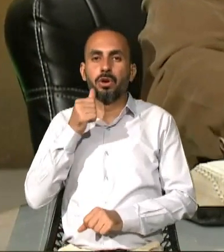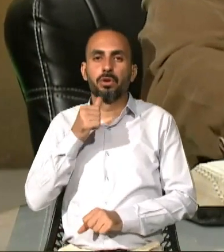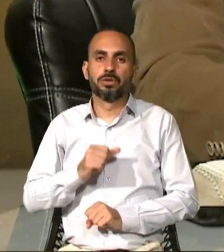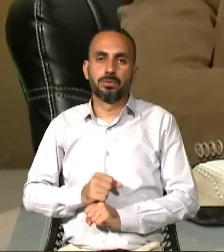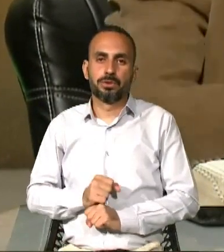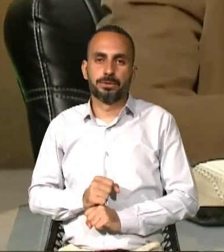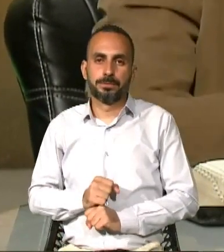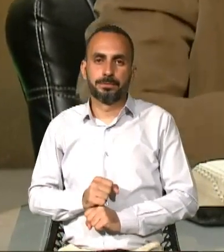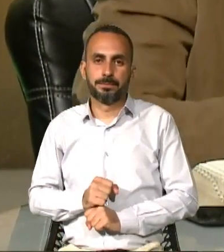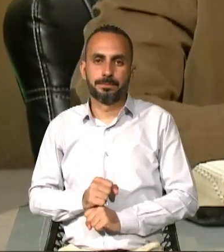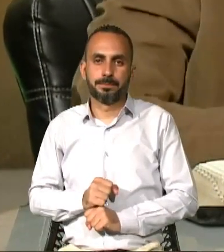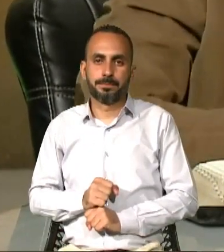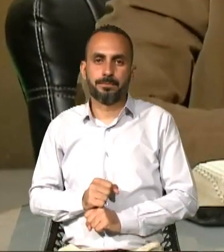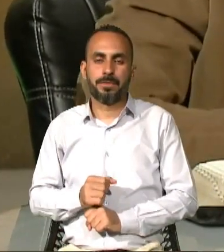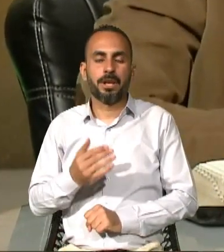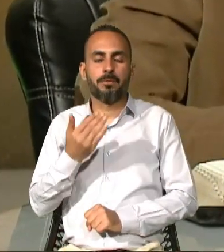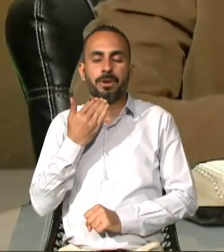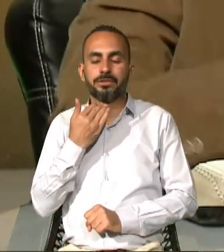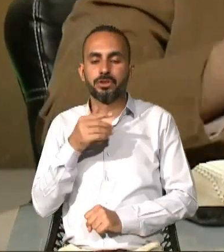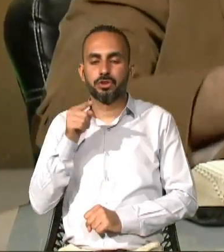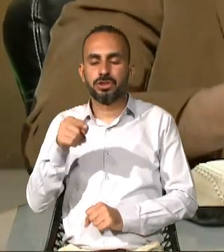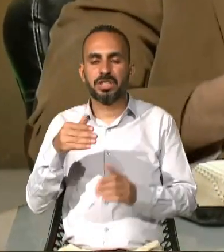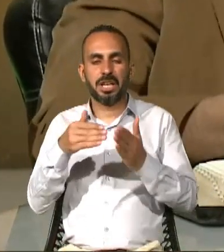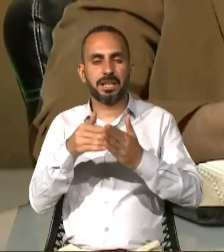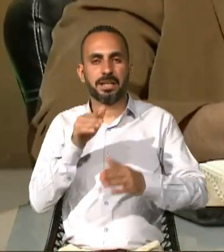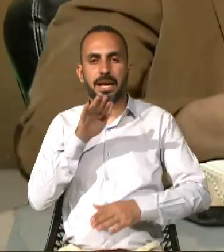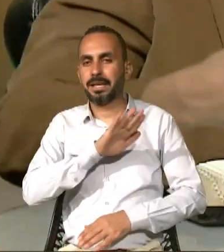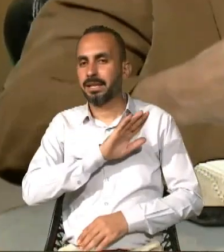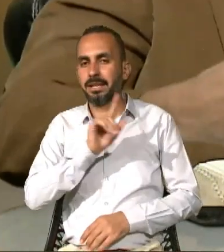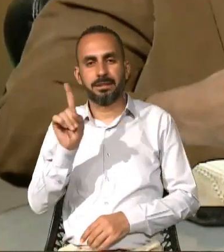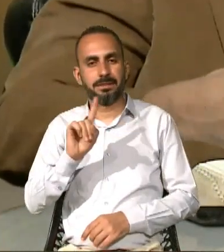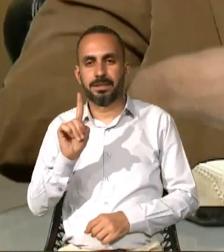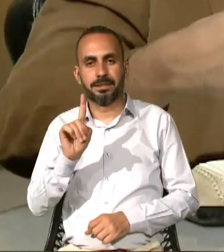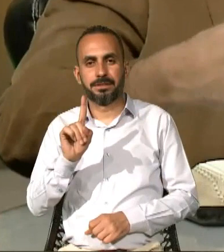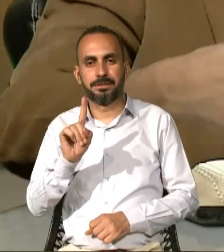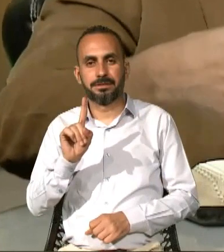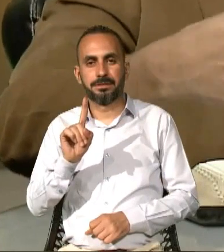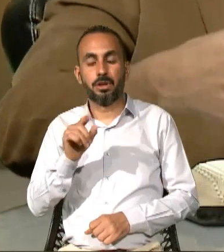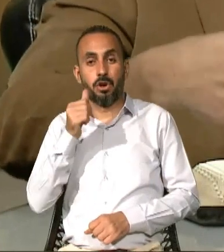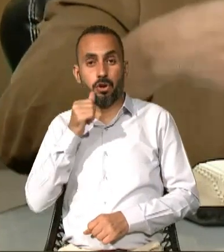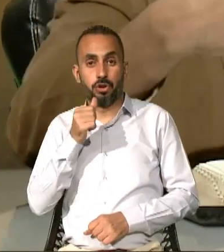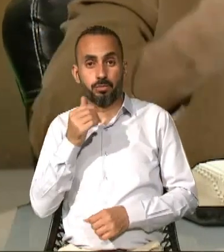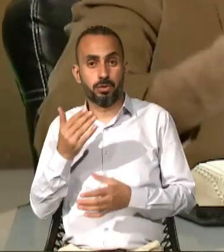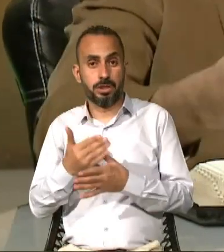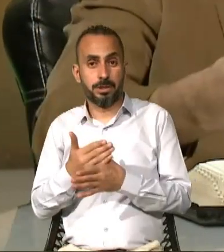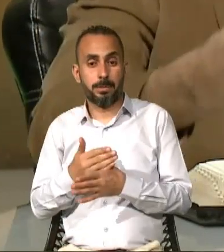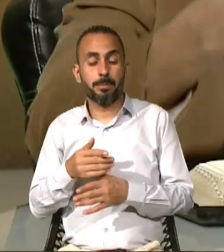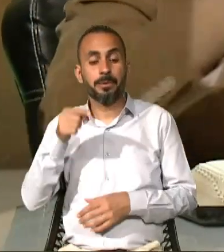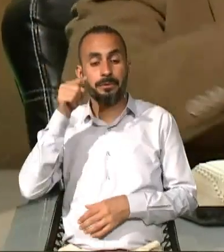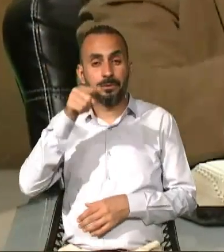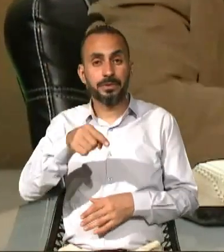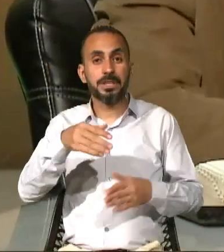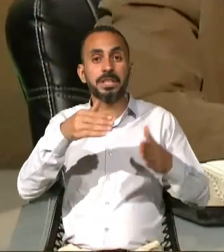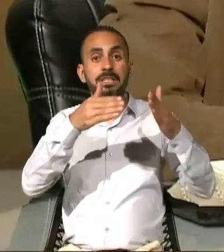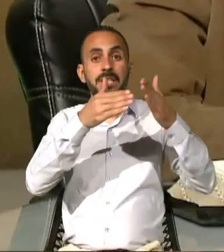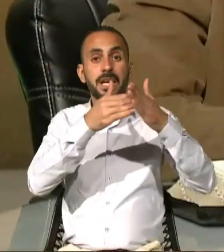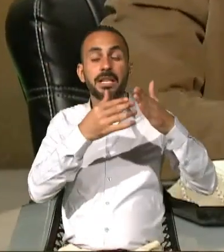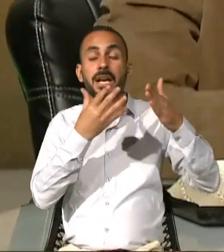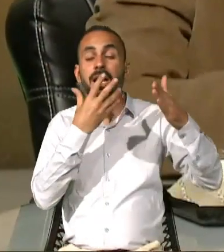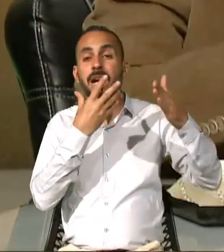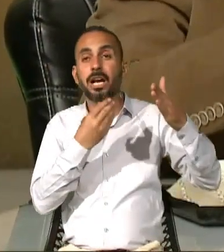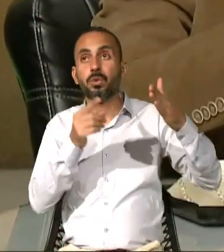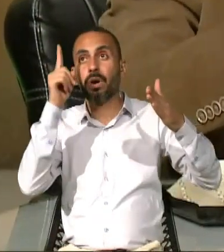الفاينل ديستنيشن ولا دي المحطة الأخيرة. أصبر لإنه في نهاية أعمق قصدها الرب